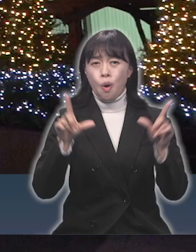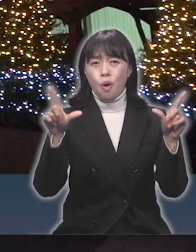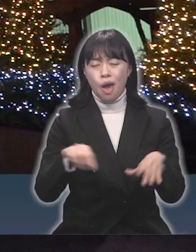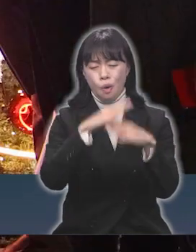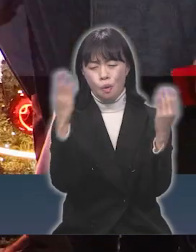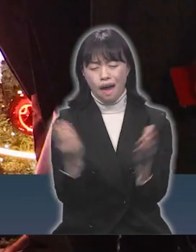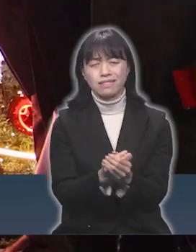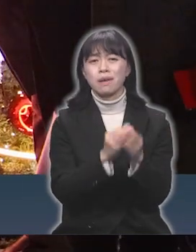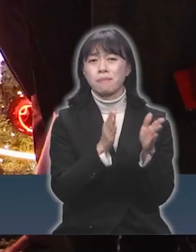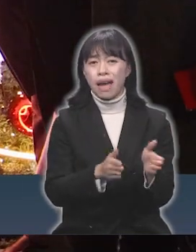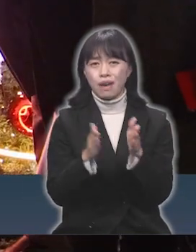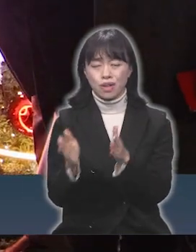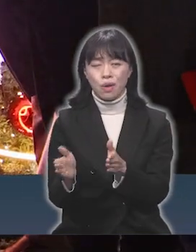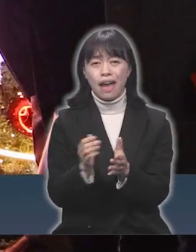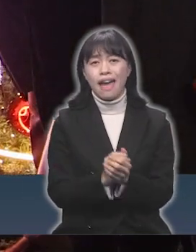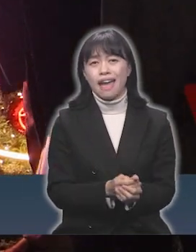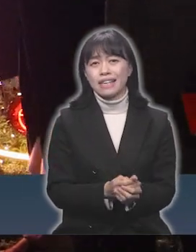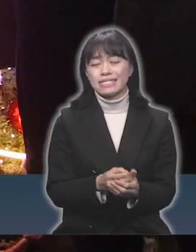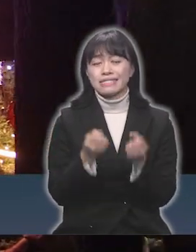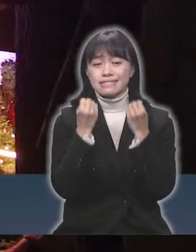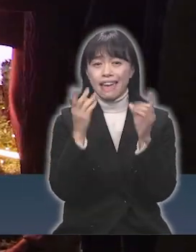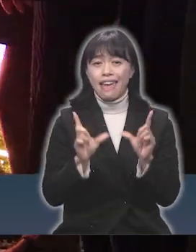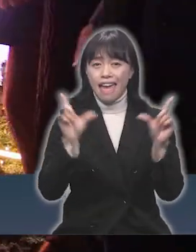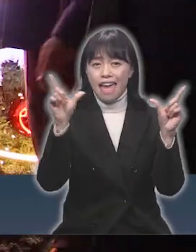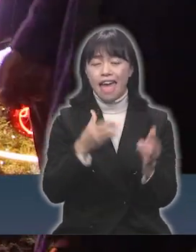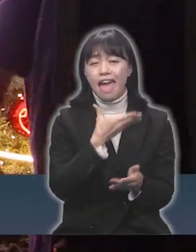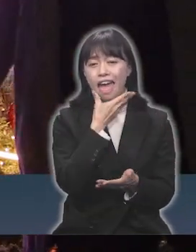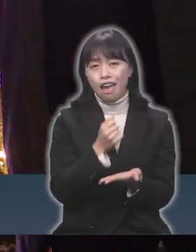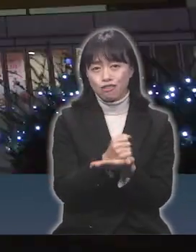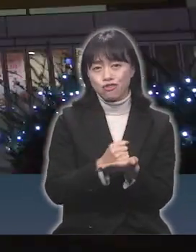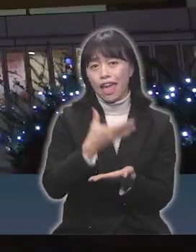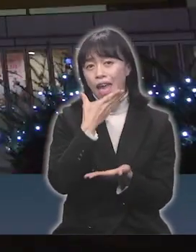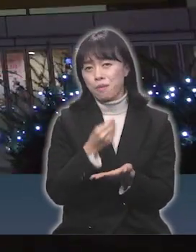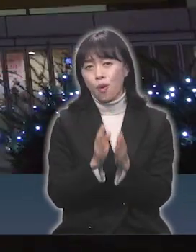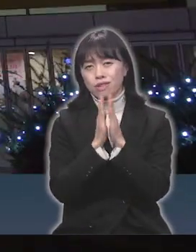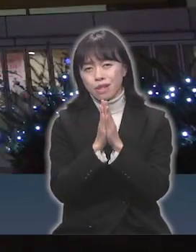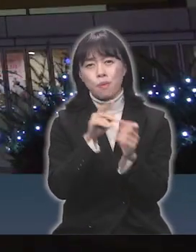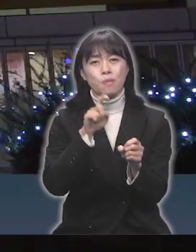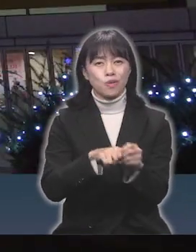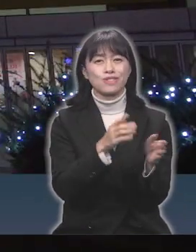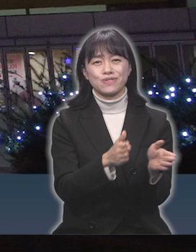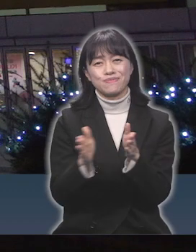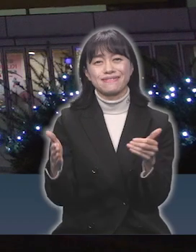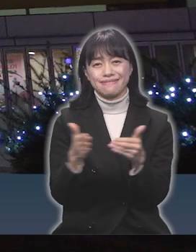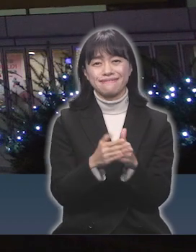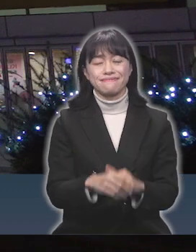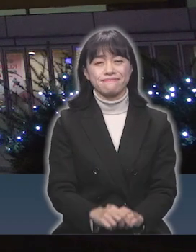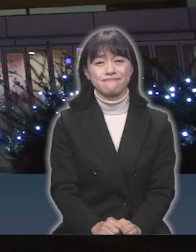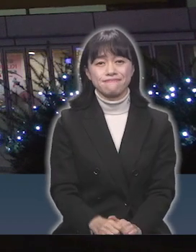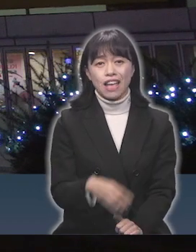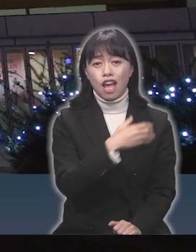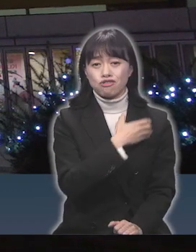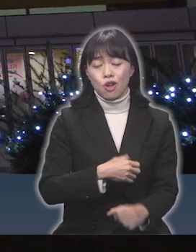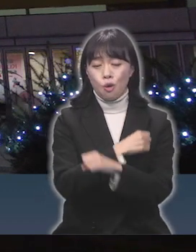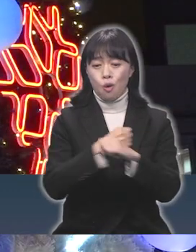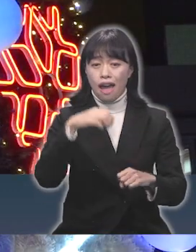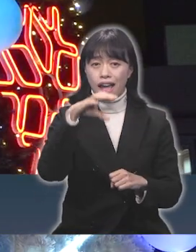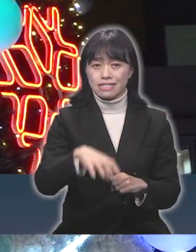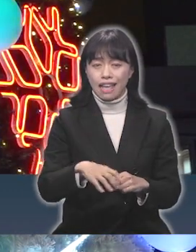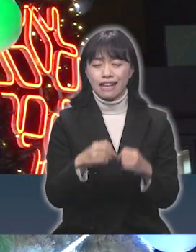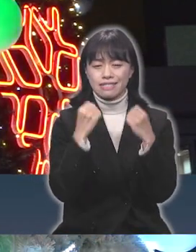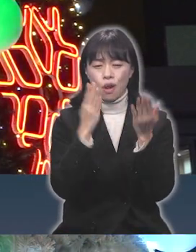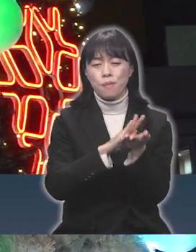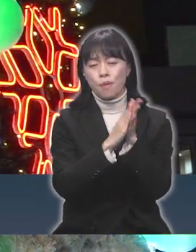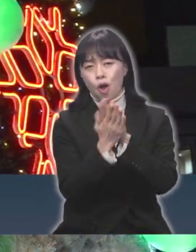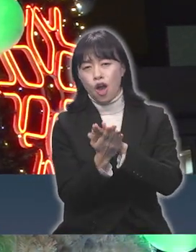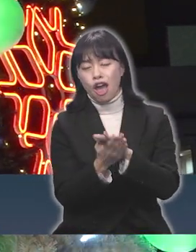순탄한 마무리와 새해의 행운과 행복을 기원하고자 마련됐습니다 구청앞 광장에는 새롭게 변화하는